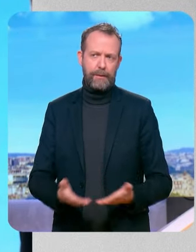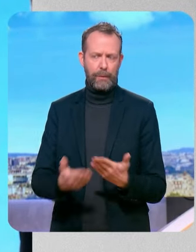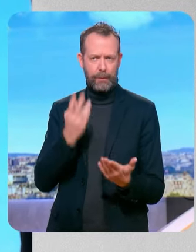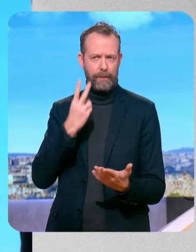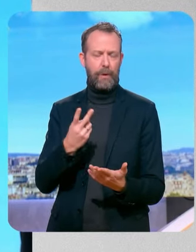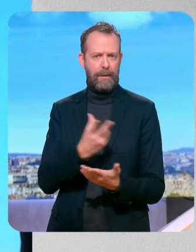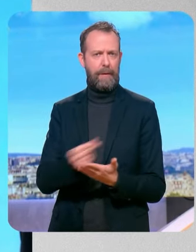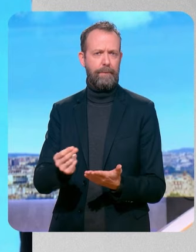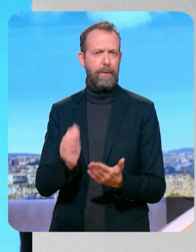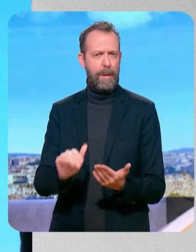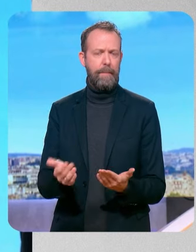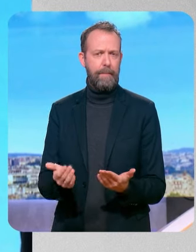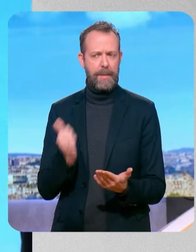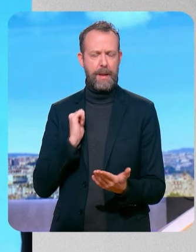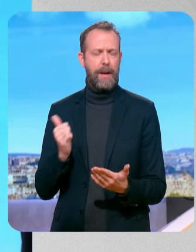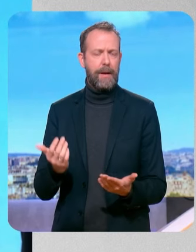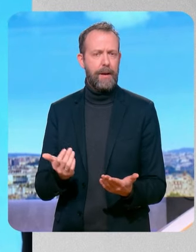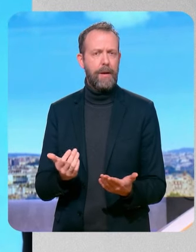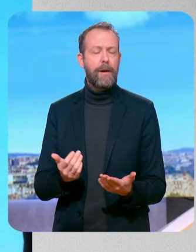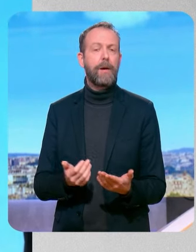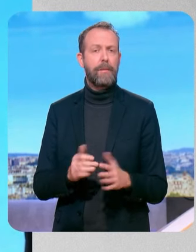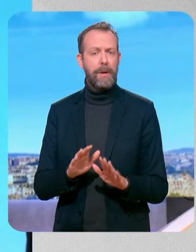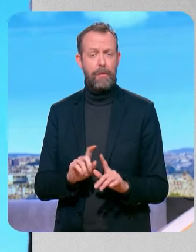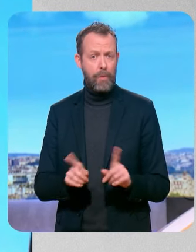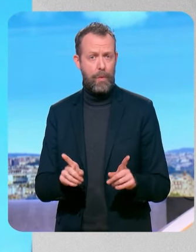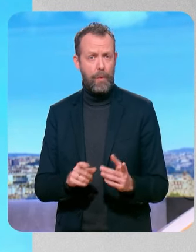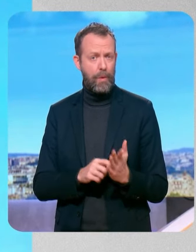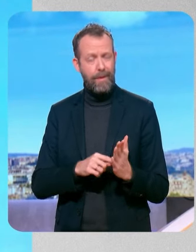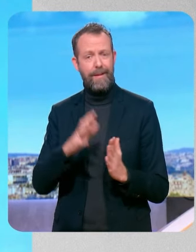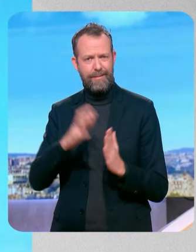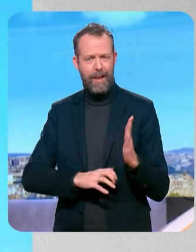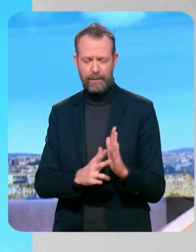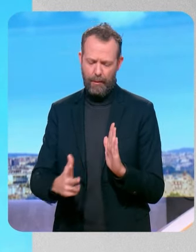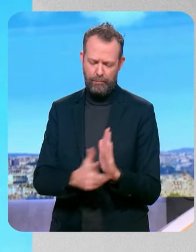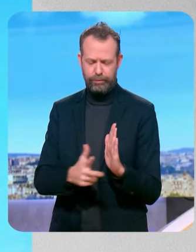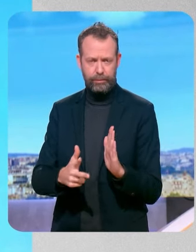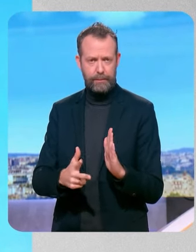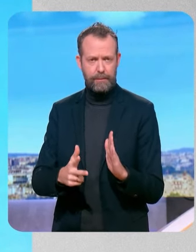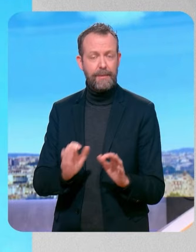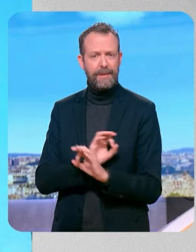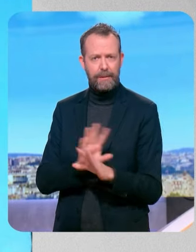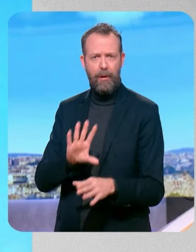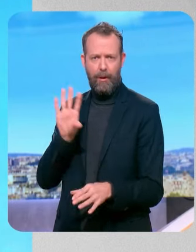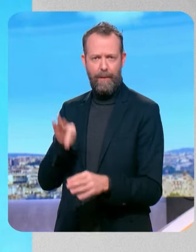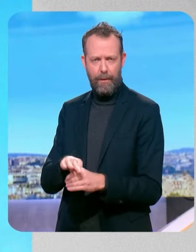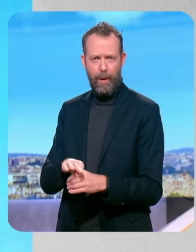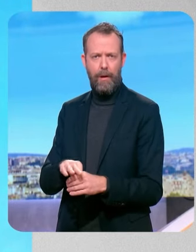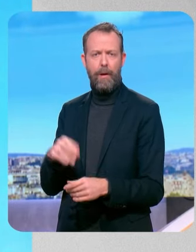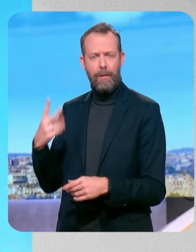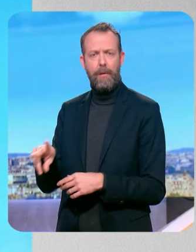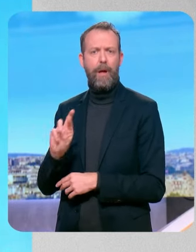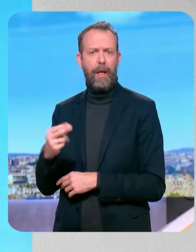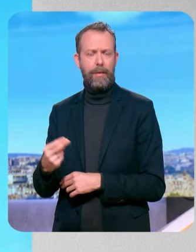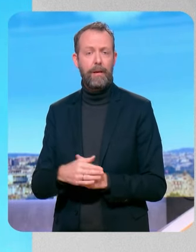effet qui se sont passées hier. Mais non, le texte a été adopté en dehors des voix du Rassemblement national, et